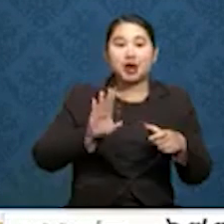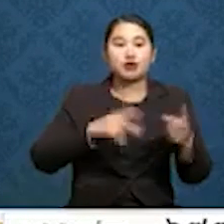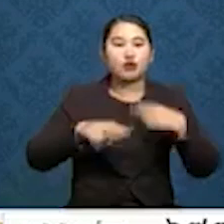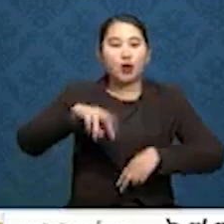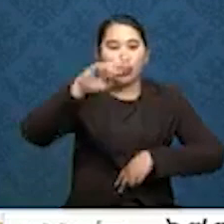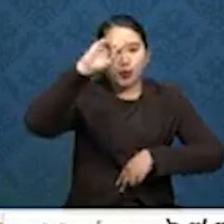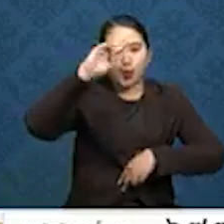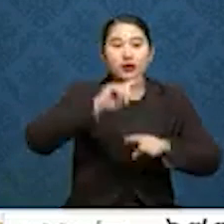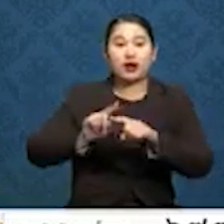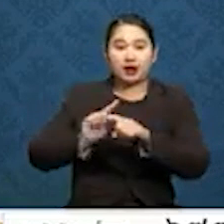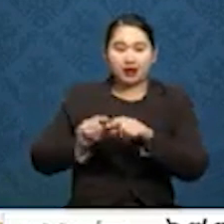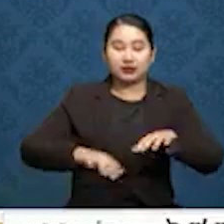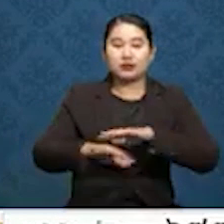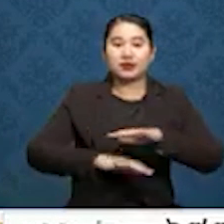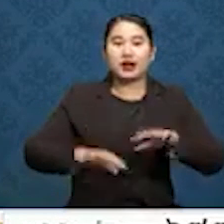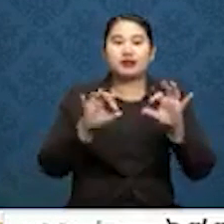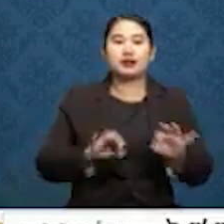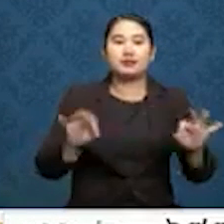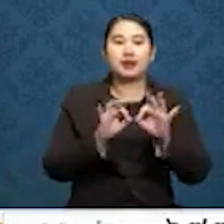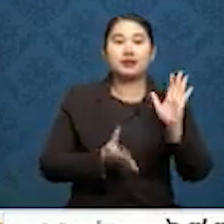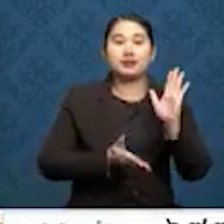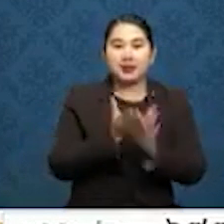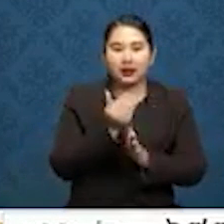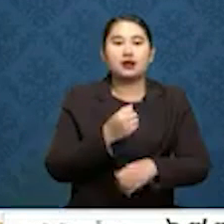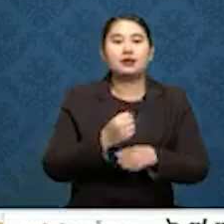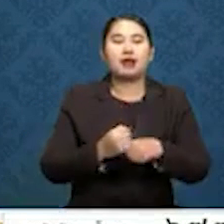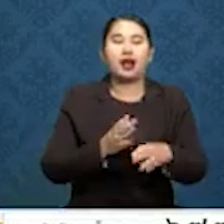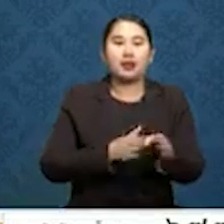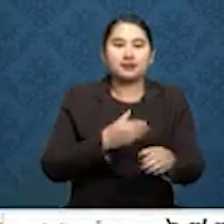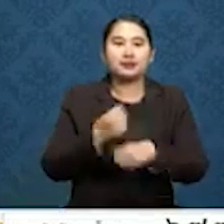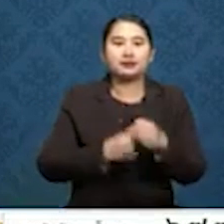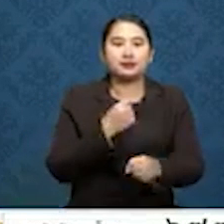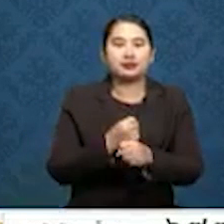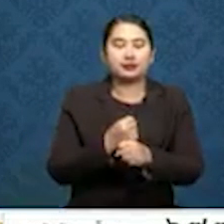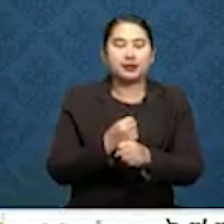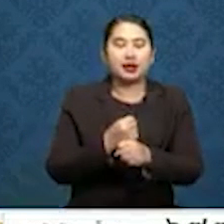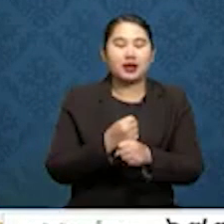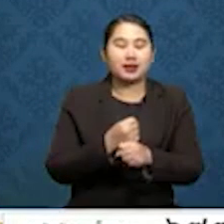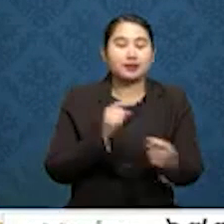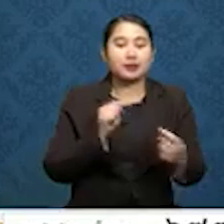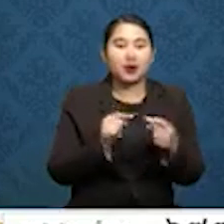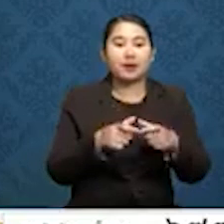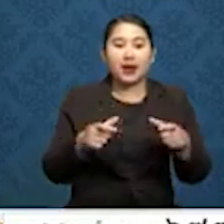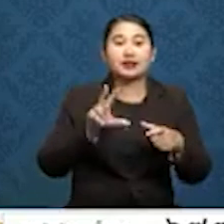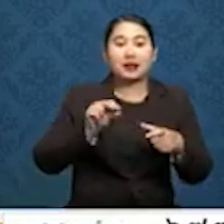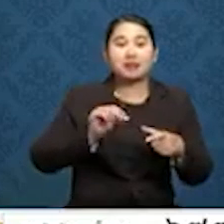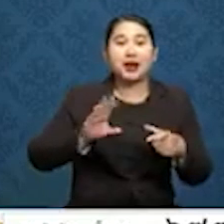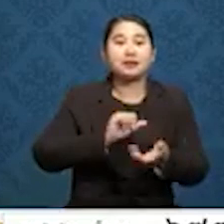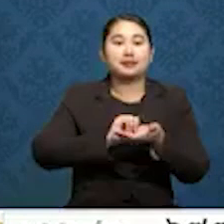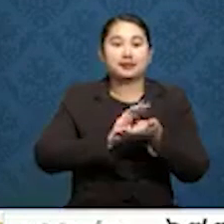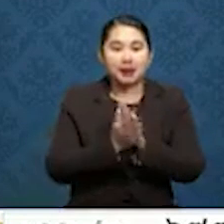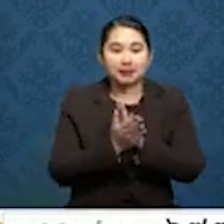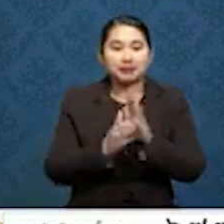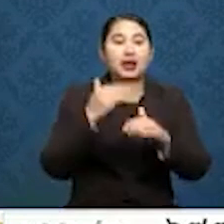โลกจากพื้นฐานความสำเร็จหลายสบปีของนโยบาย 30บาทรักษาทุกโลกมาเป็น 30